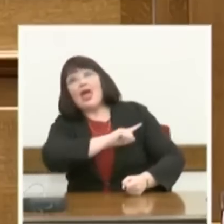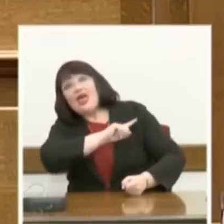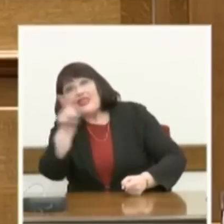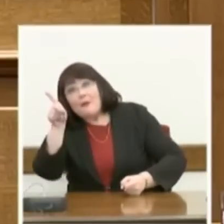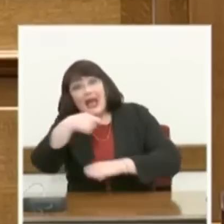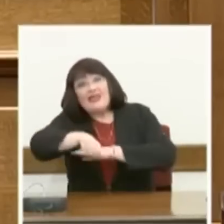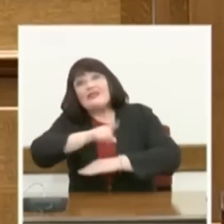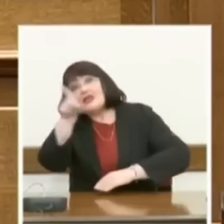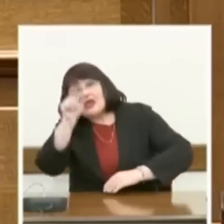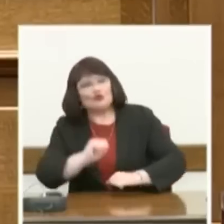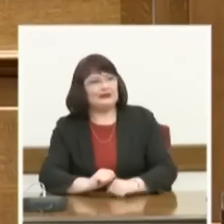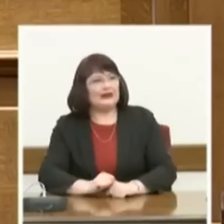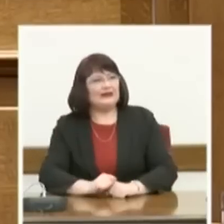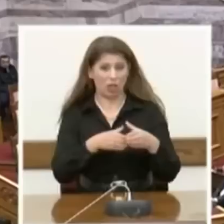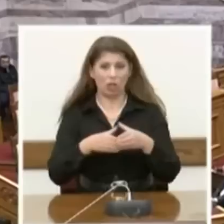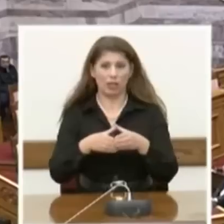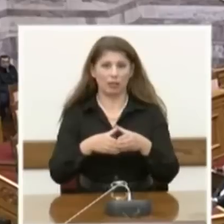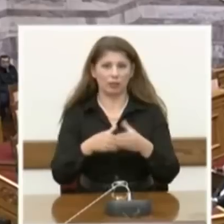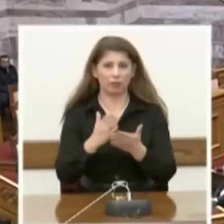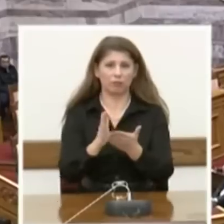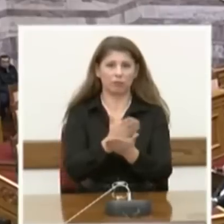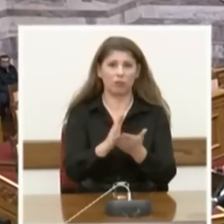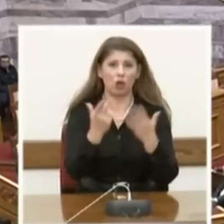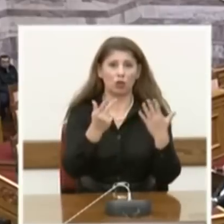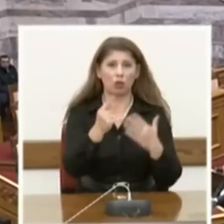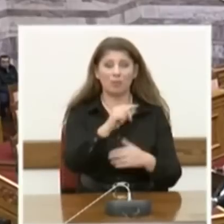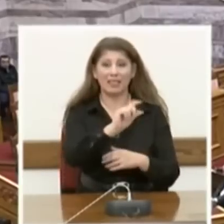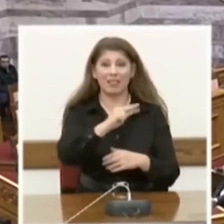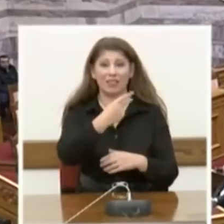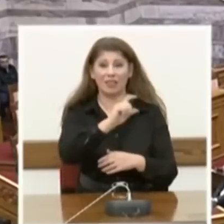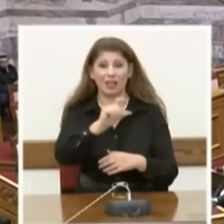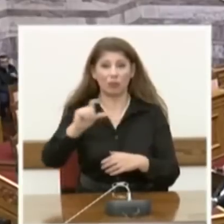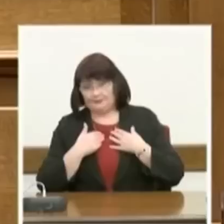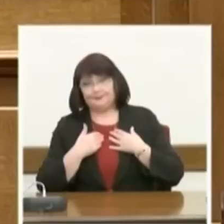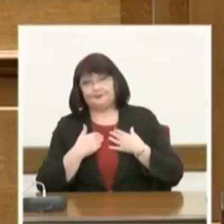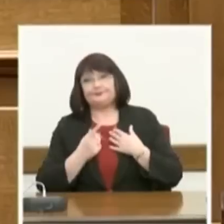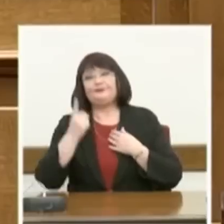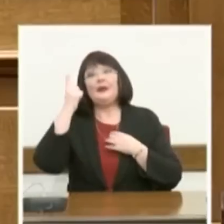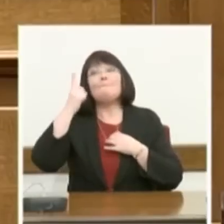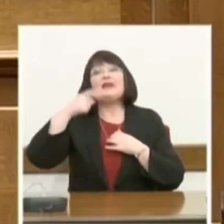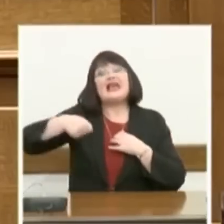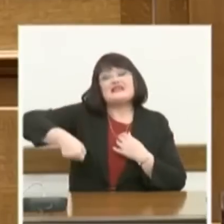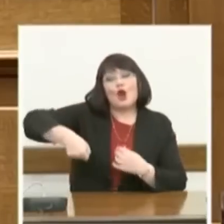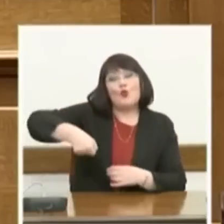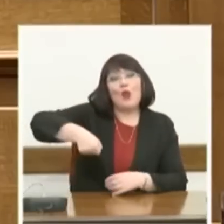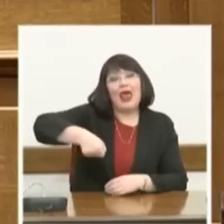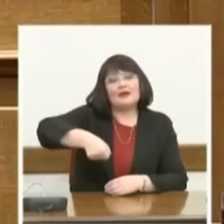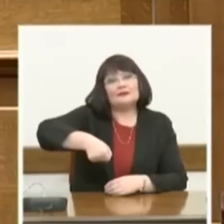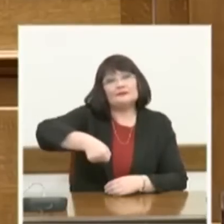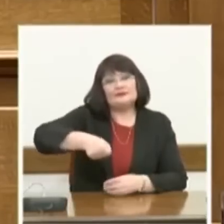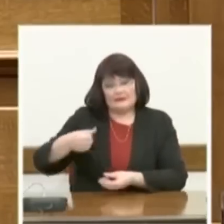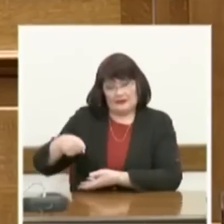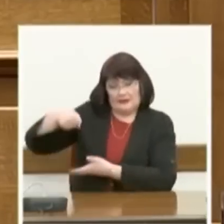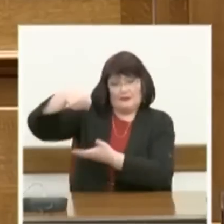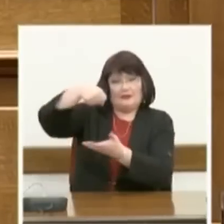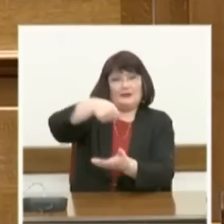συνέπειες. Αλλά τολμάτε εσείς. Ο ΣΥΡΙΖΑ μία σακούλα είχε και την παρέδωσε στο